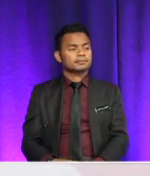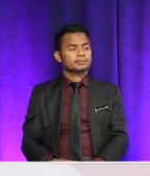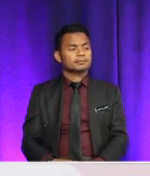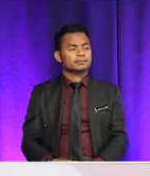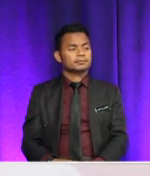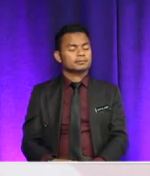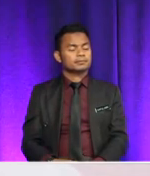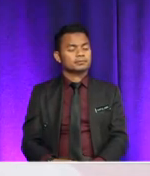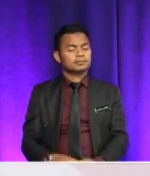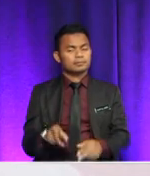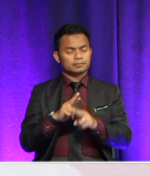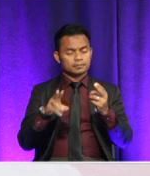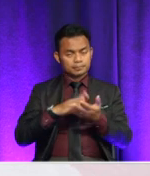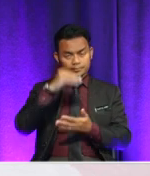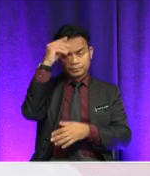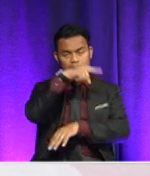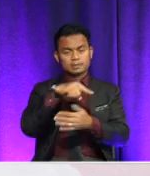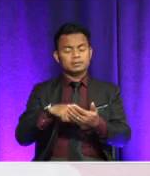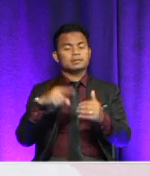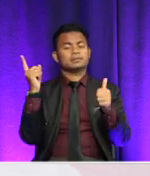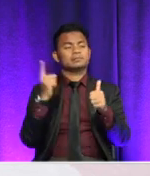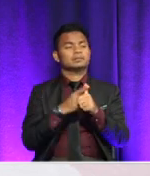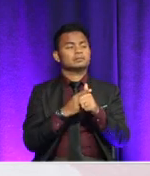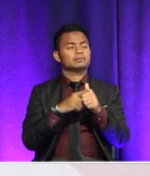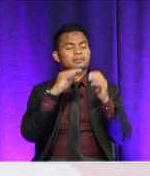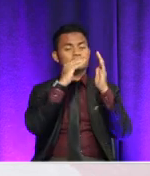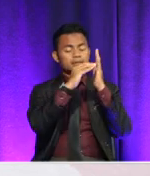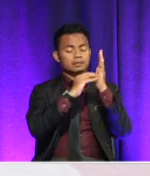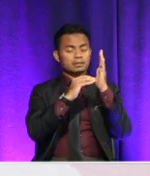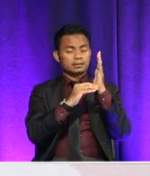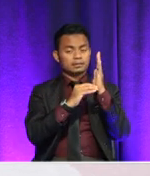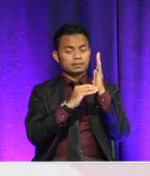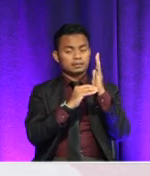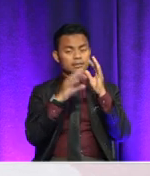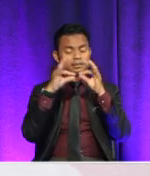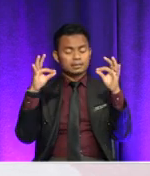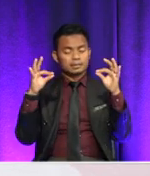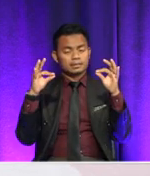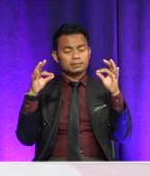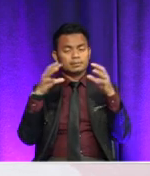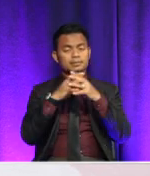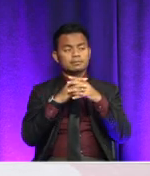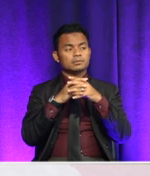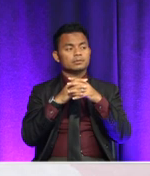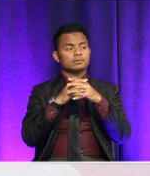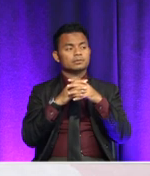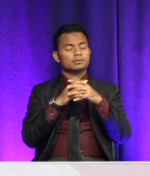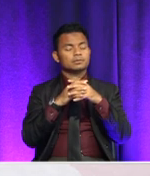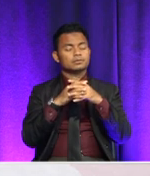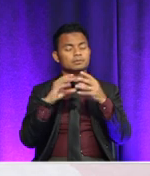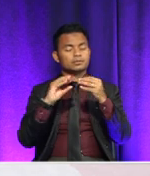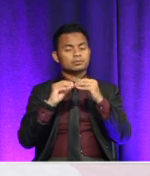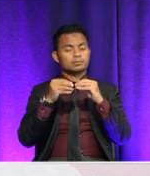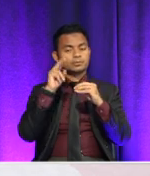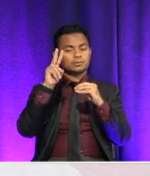hari ini elah yang pertama mendanaikan ayat majemuk yang terdapat dalam berbagai bahan dan yang kedua membina